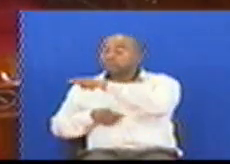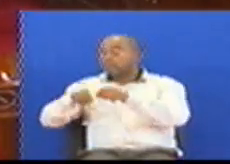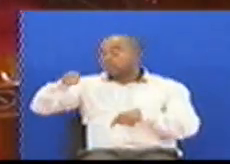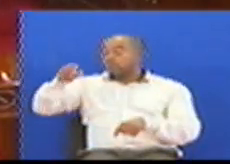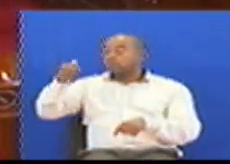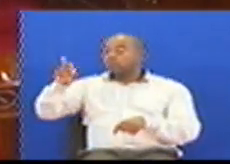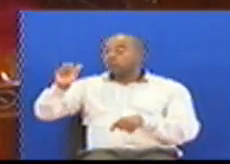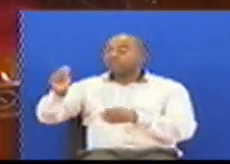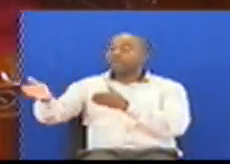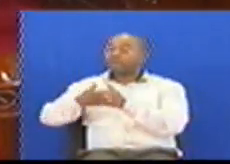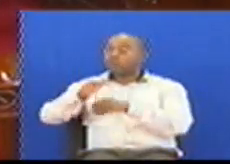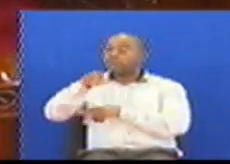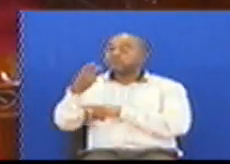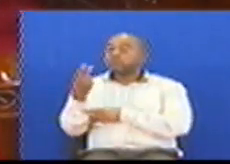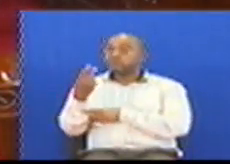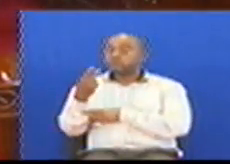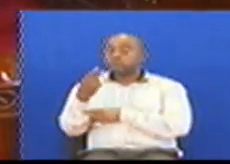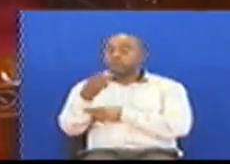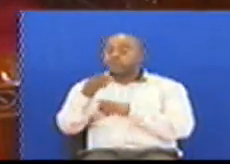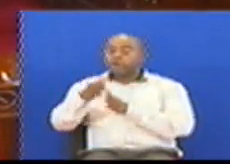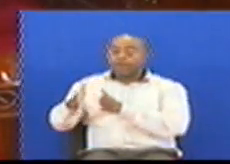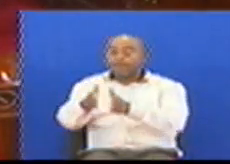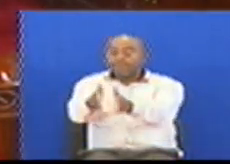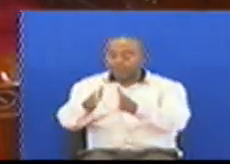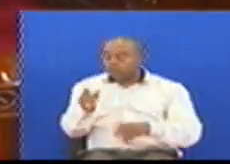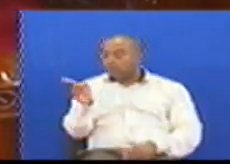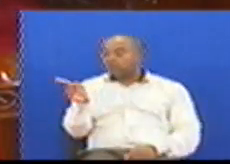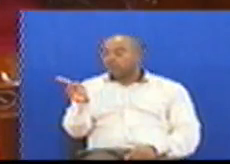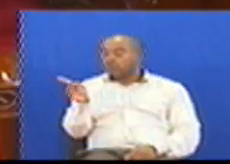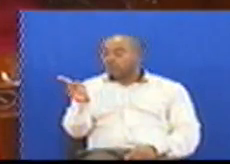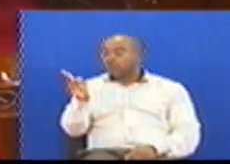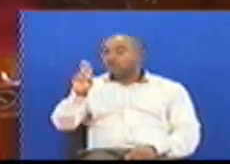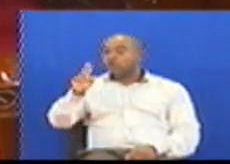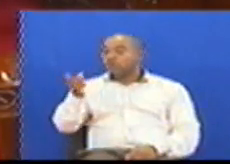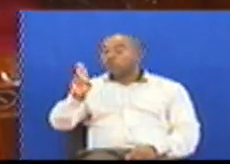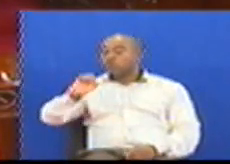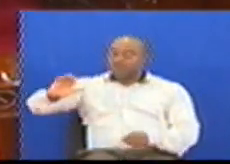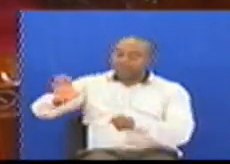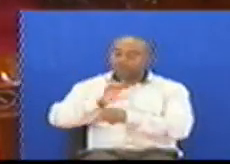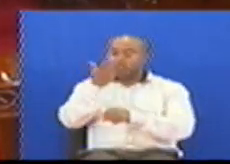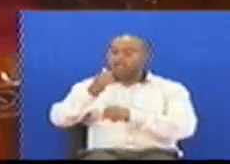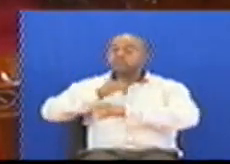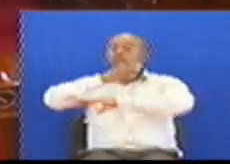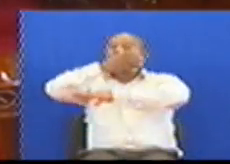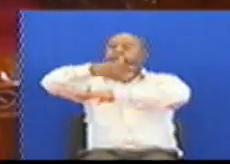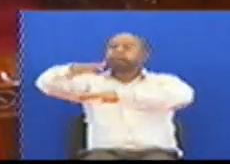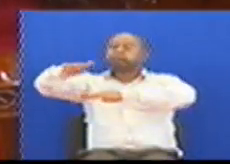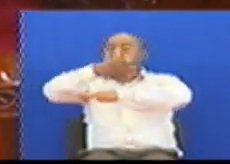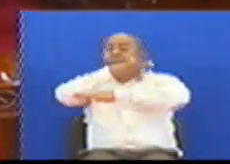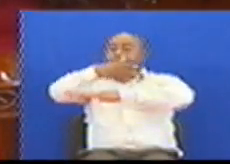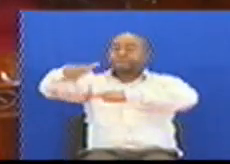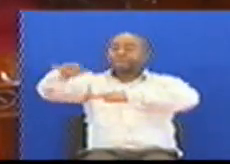miwili. Mto bubu umejaa pale Bubutole na Mombose, hakuna anayeweza kuvuka. Na barabara